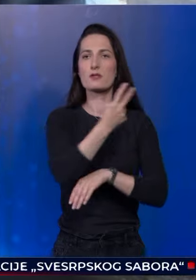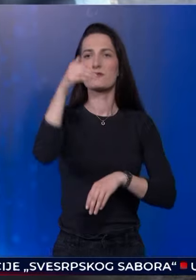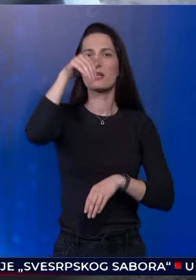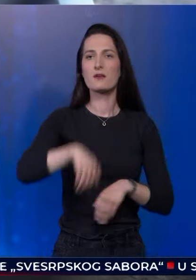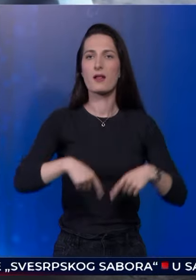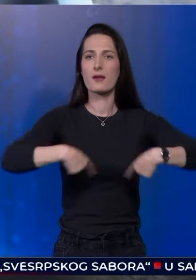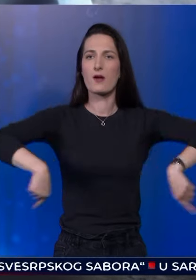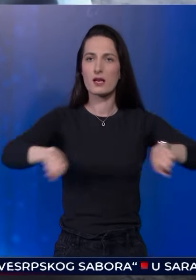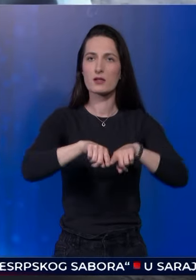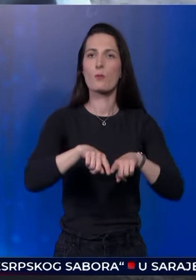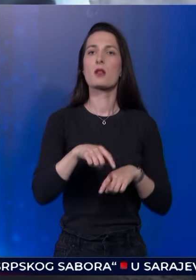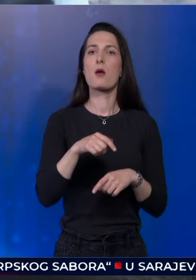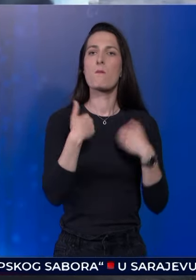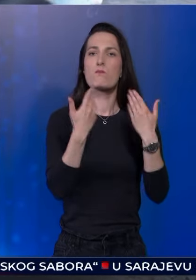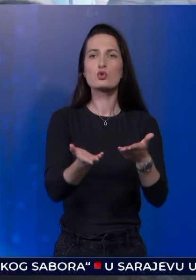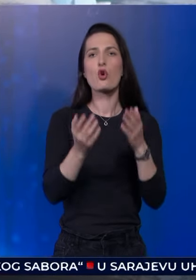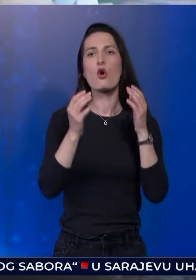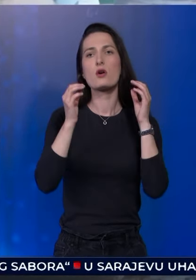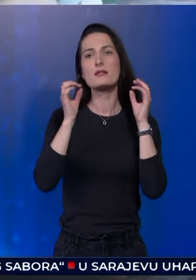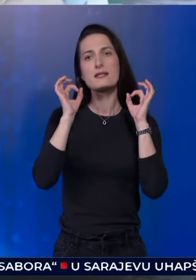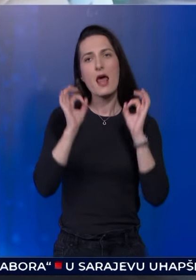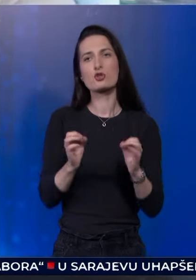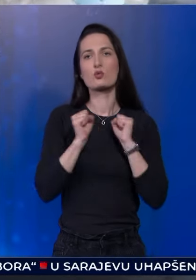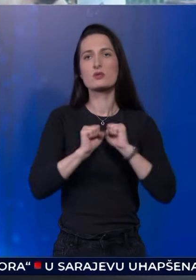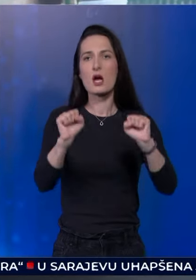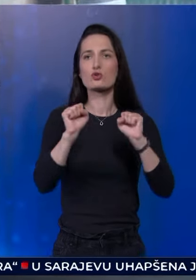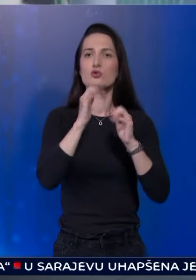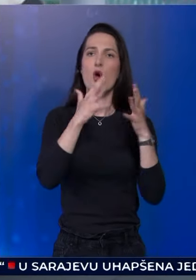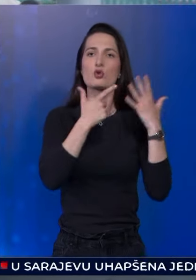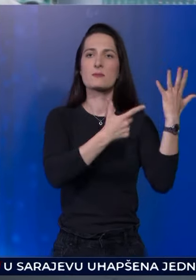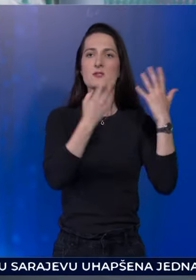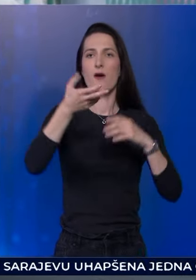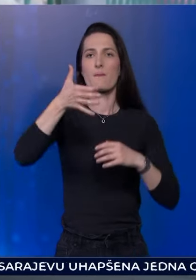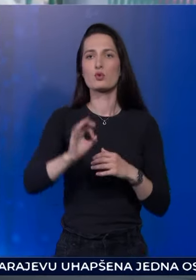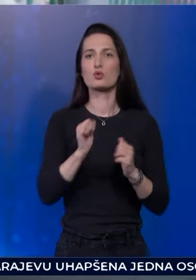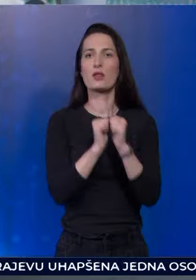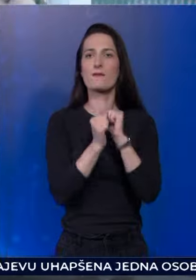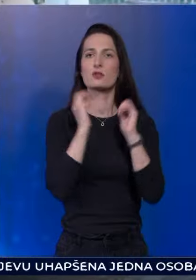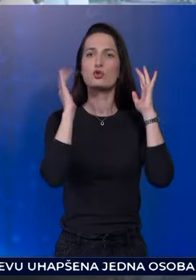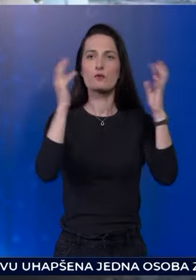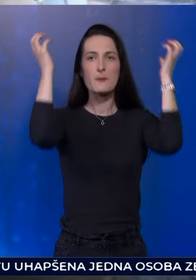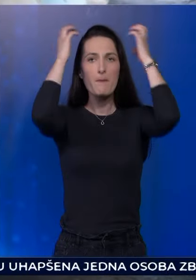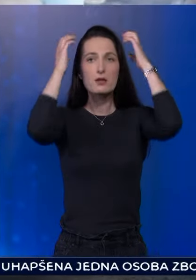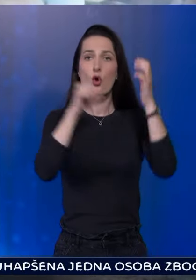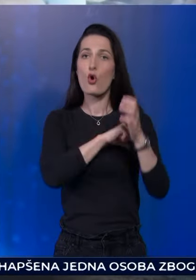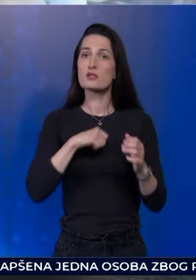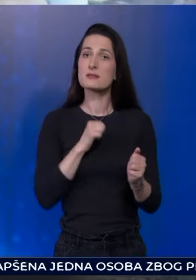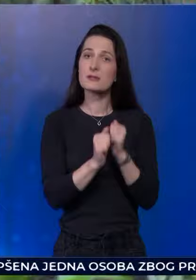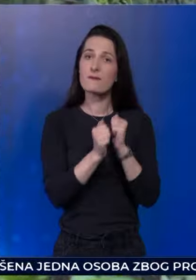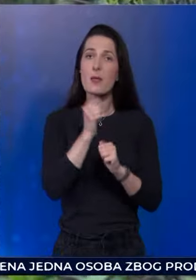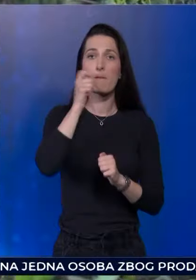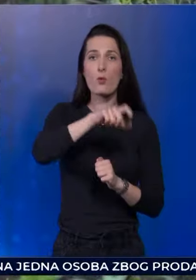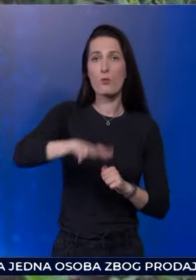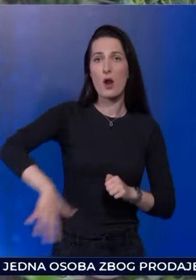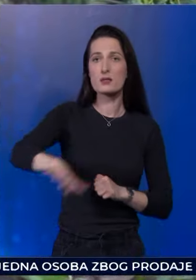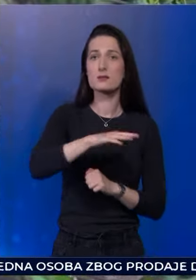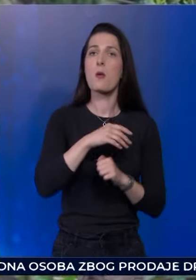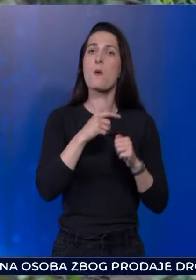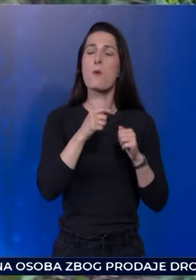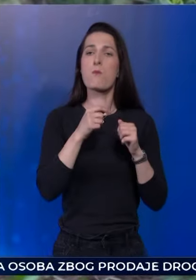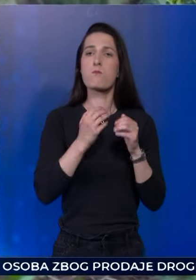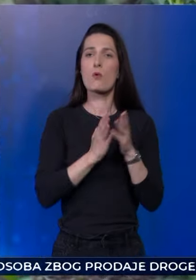značajnu zaštitu za oko 72% divljih džinovskih pandi. Osim divlje populacije, poboljšana je genetska raznolikost